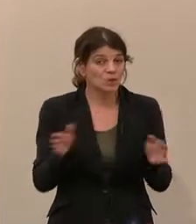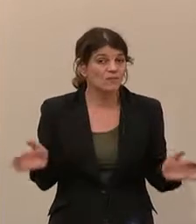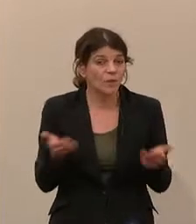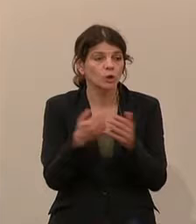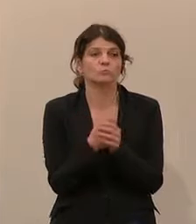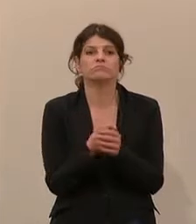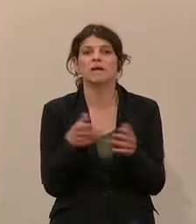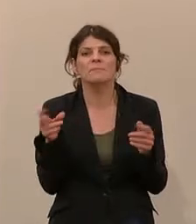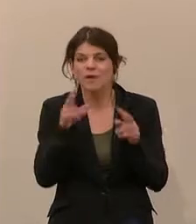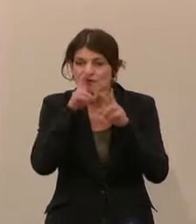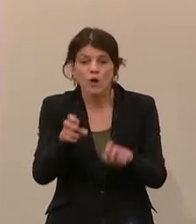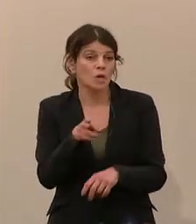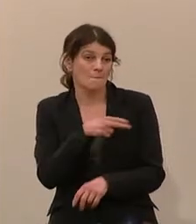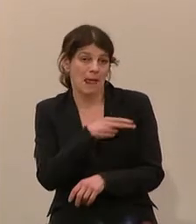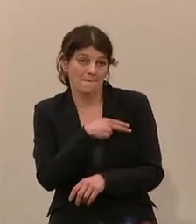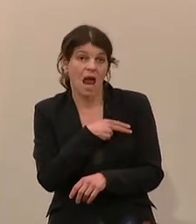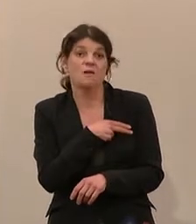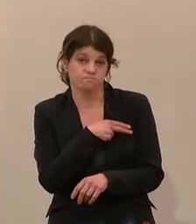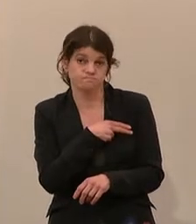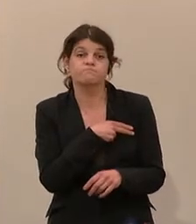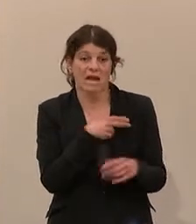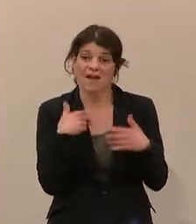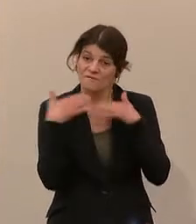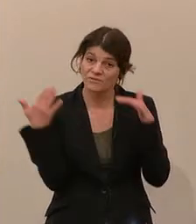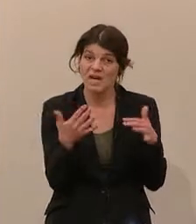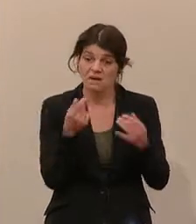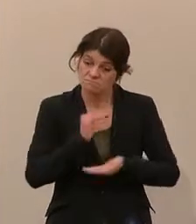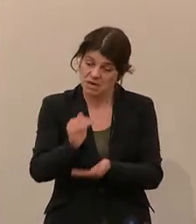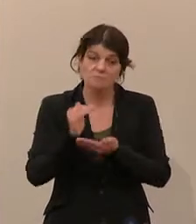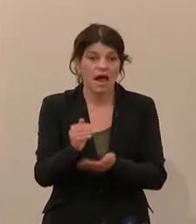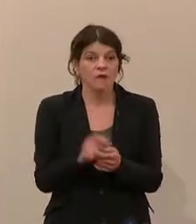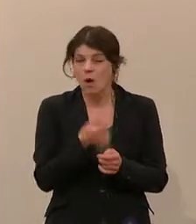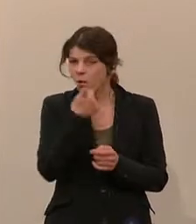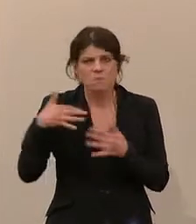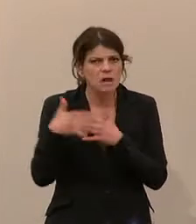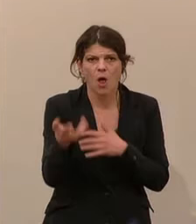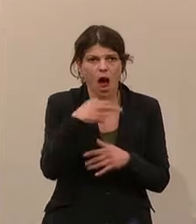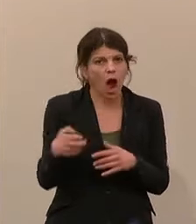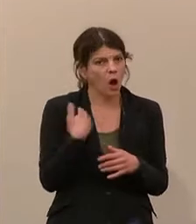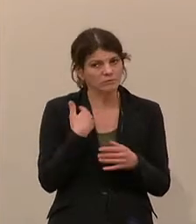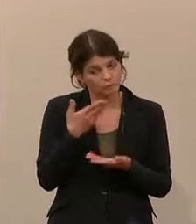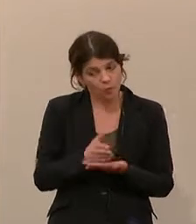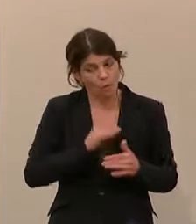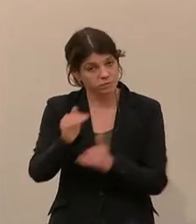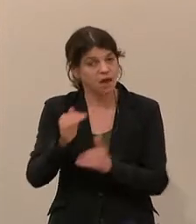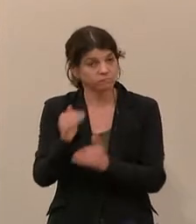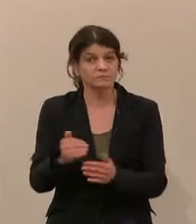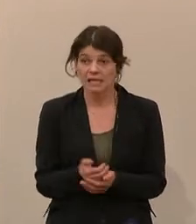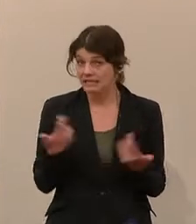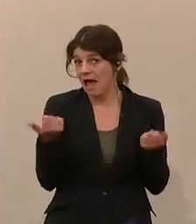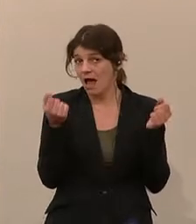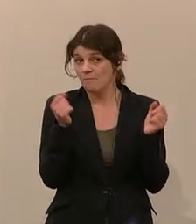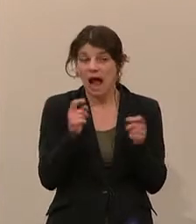die Forschungsprämie sehr, sehr viele Mittel, das sind hunderte Millionen Euro, zur Verfügung. Das ist auch ein Instrument